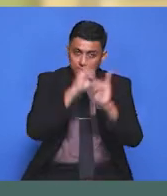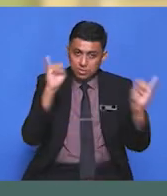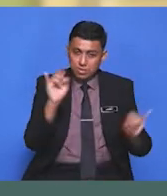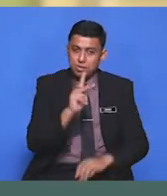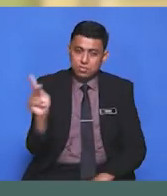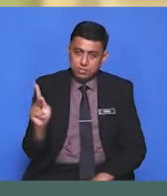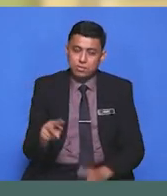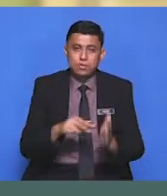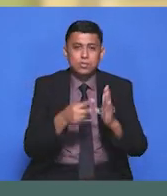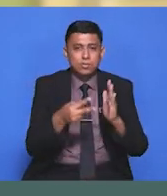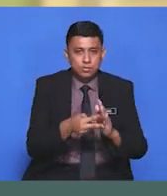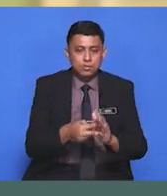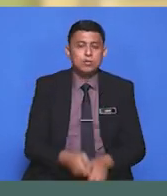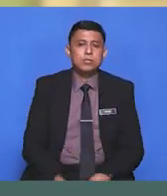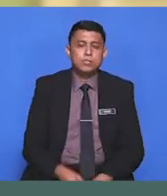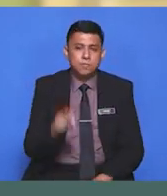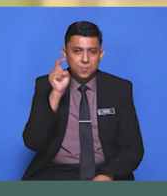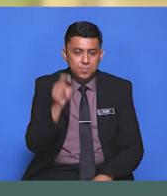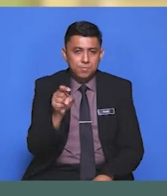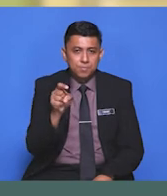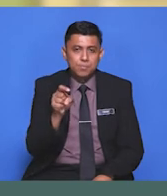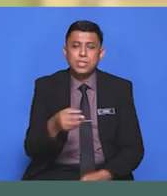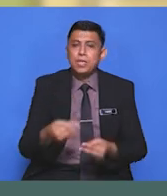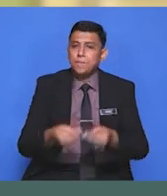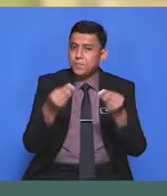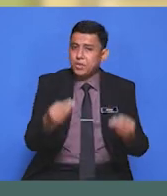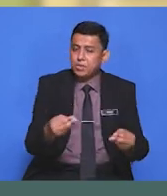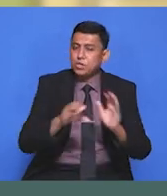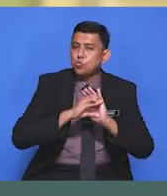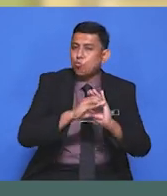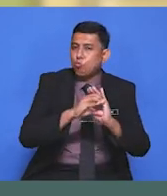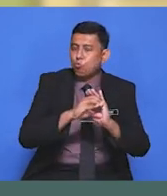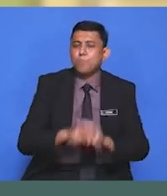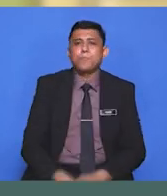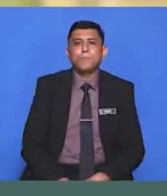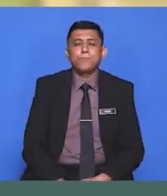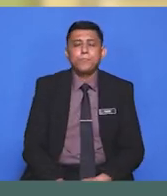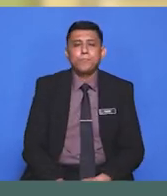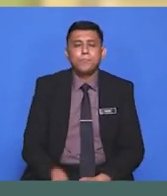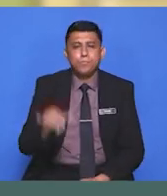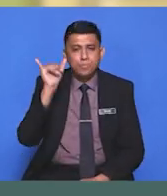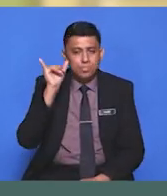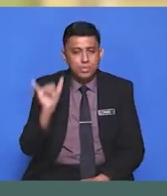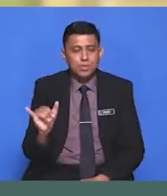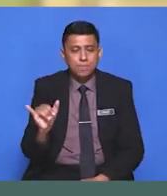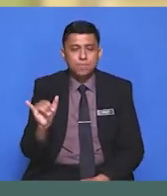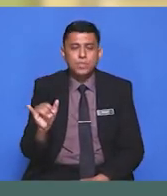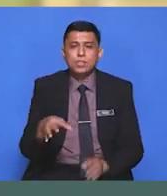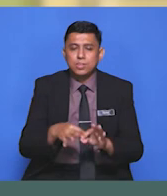jelaskan maknanya mesti beri contoh. Yang paling penting